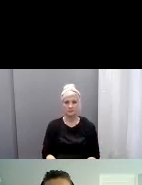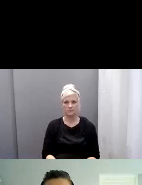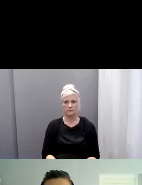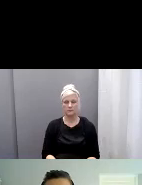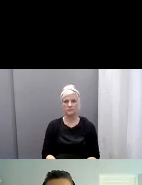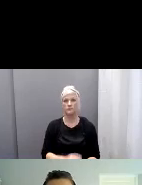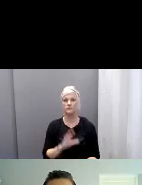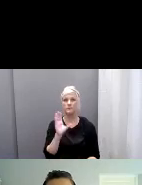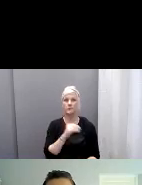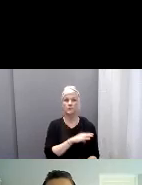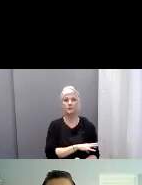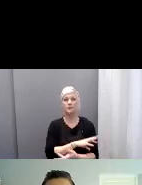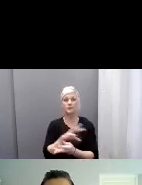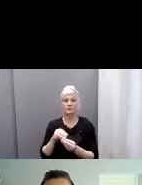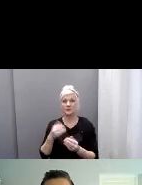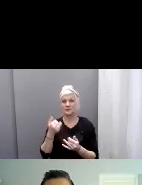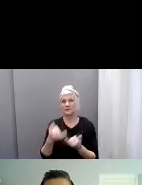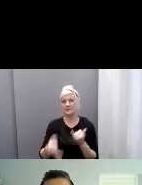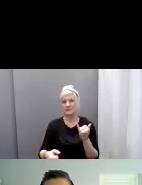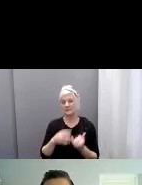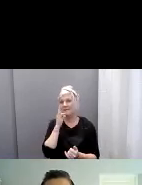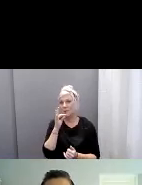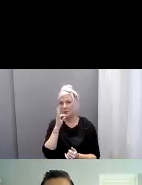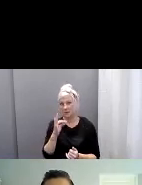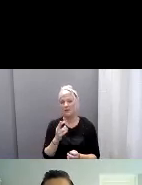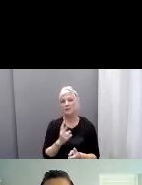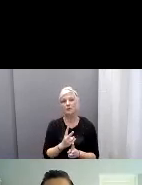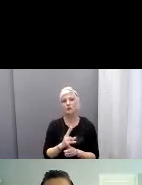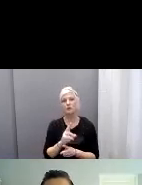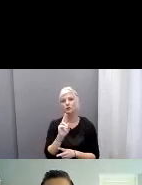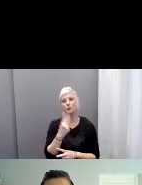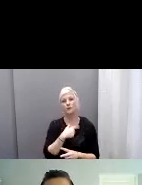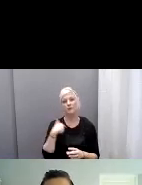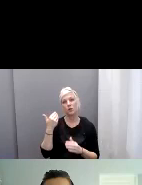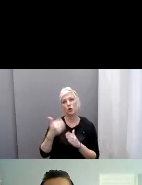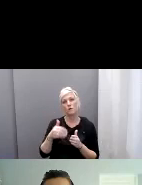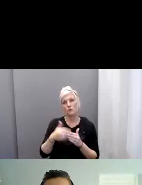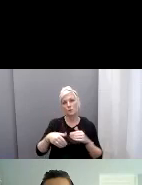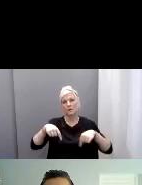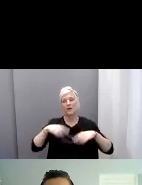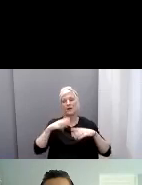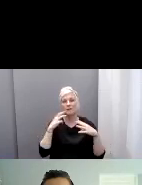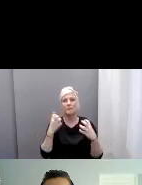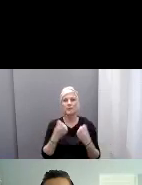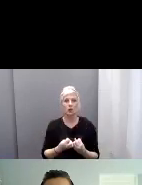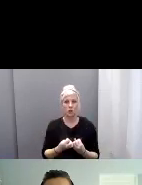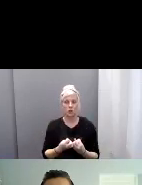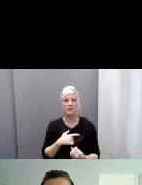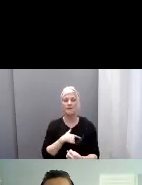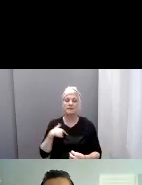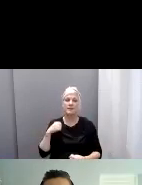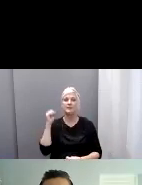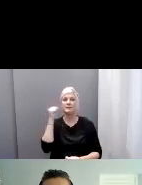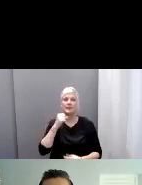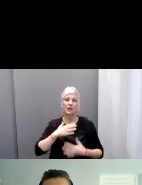Och med den sista frågan så får vi avsluta det här webbinariet. Vi är